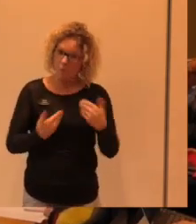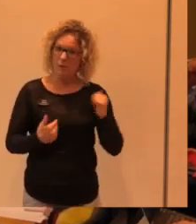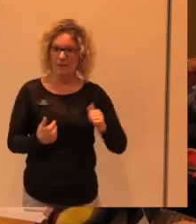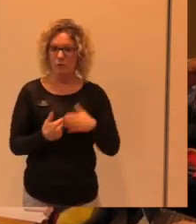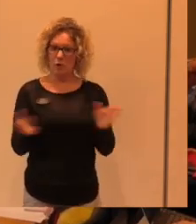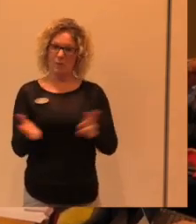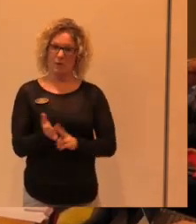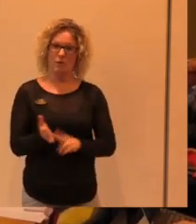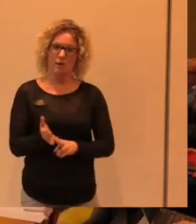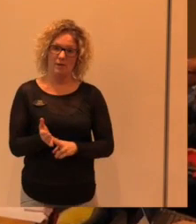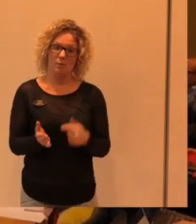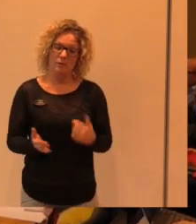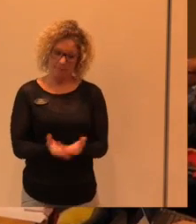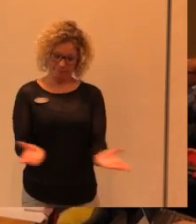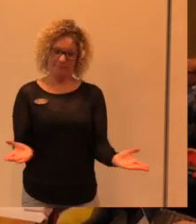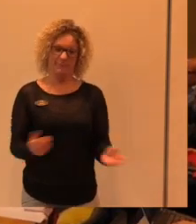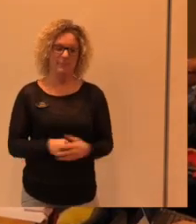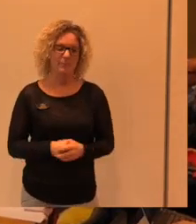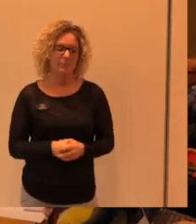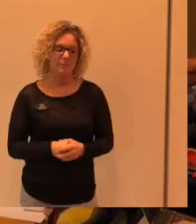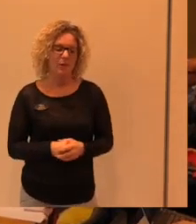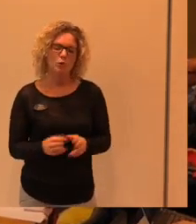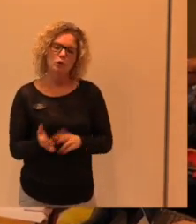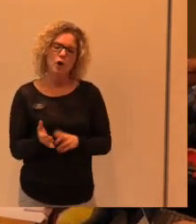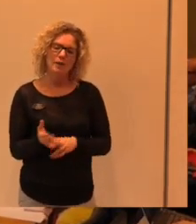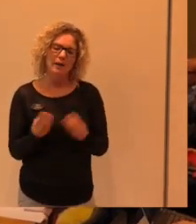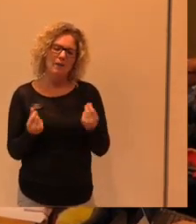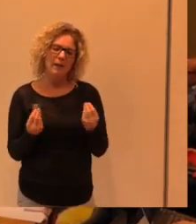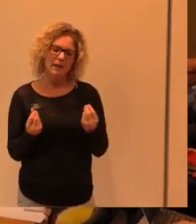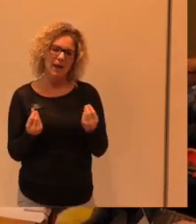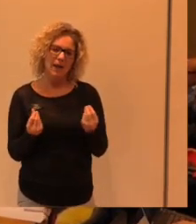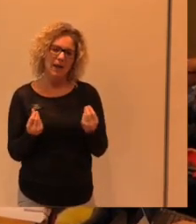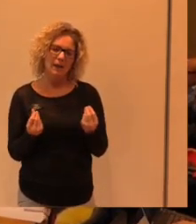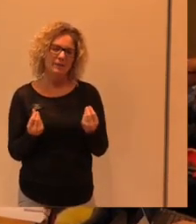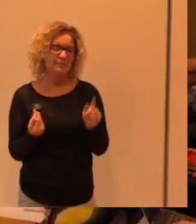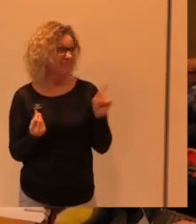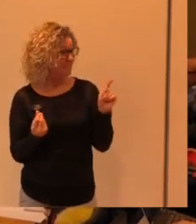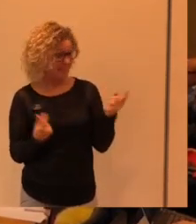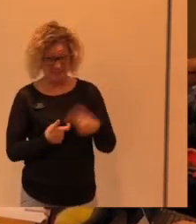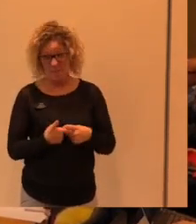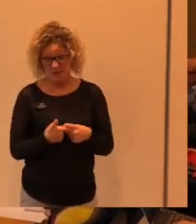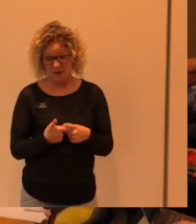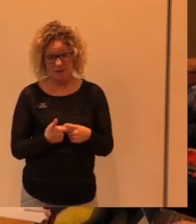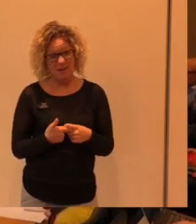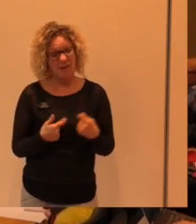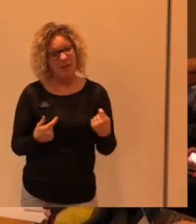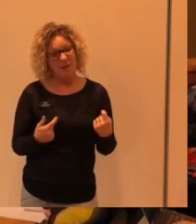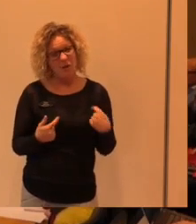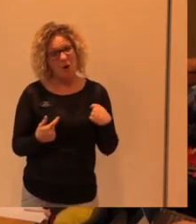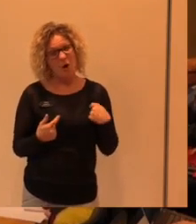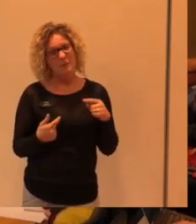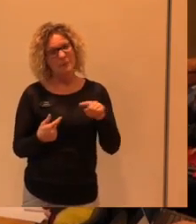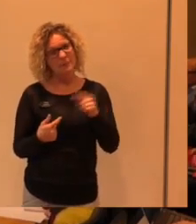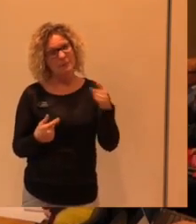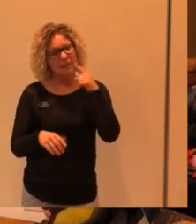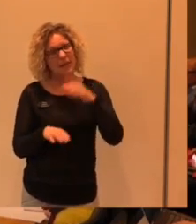helt enkelt. Sen det här med datakvalitet. I det här sammanhanget då så tänker jag framförallt då